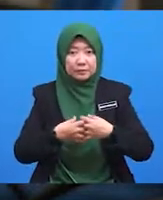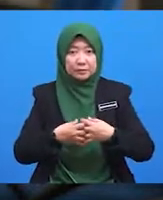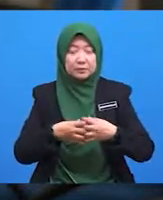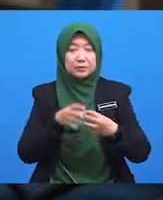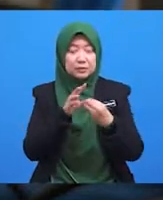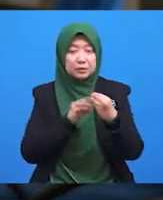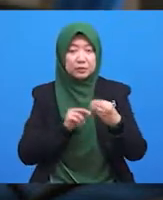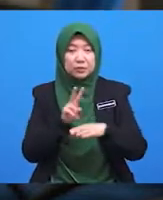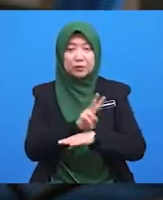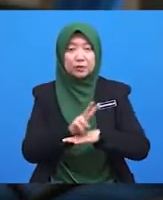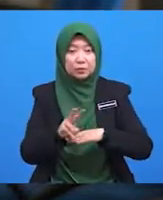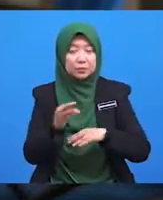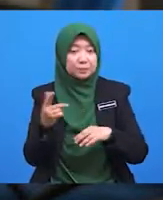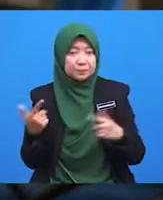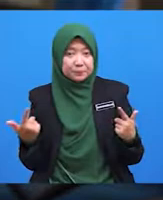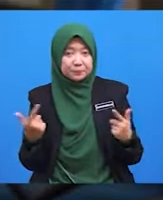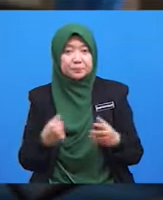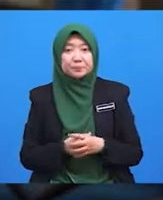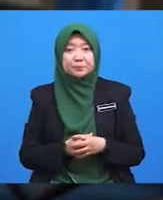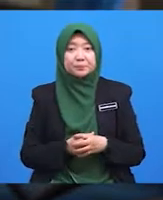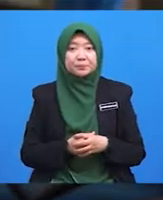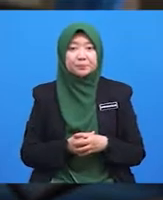vakum dan aksesori.